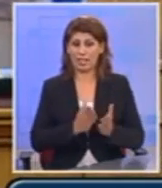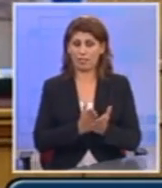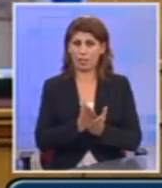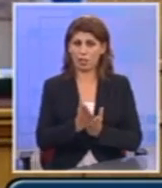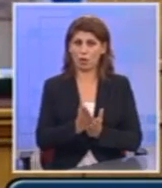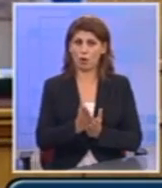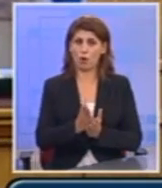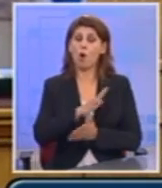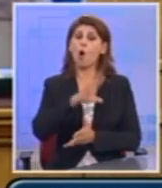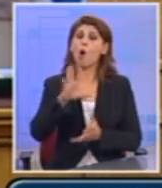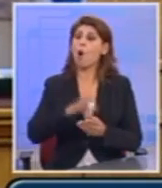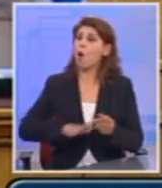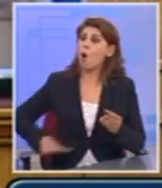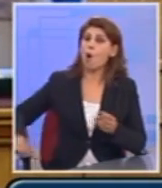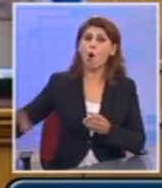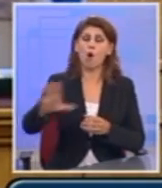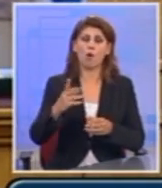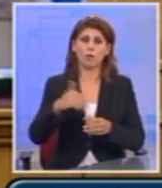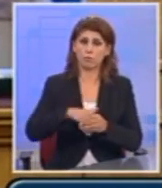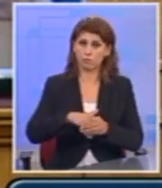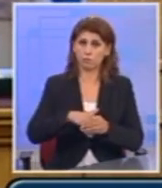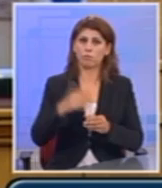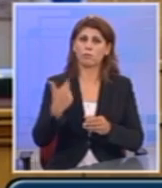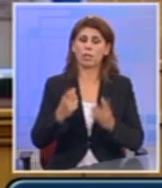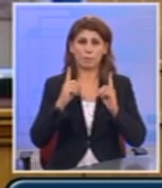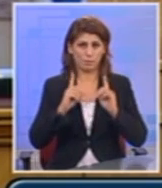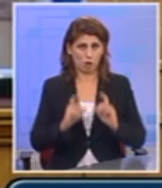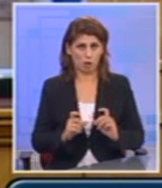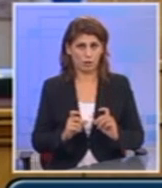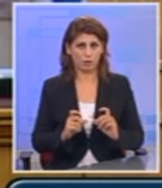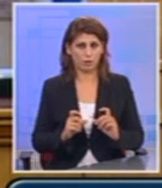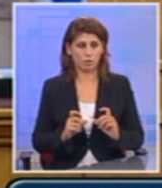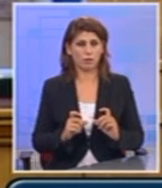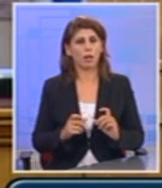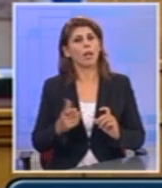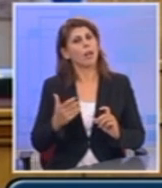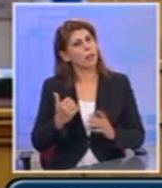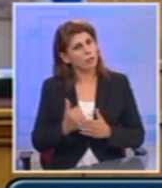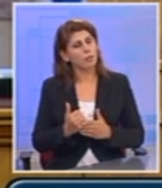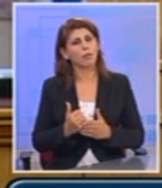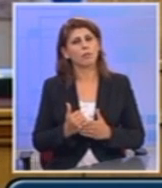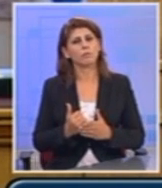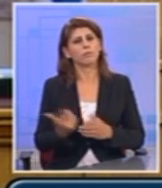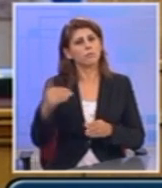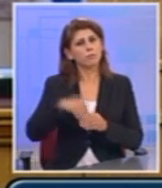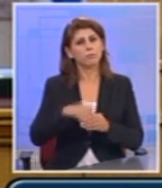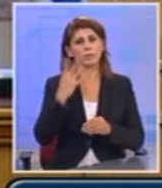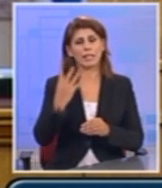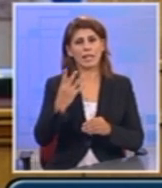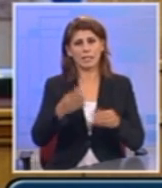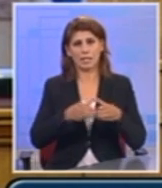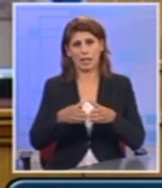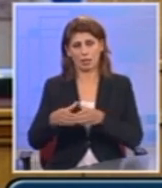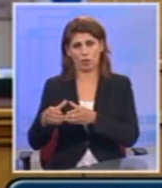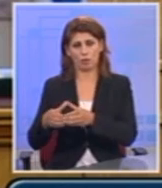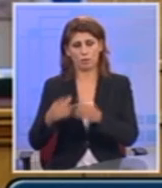όλοι οι συμβαλλόμενοι έχουν κάποιες υποχρεώσεις και εμπίπτουν σε τέσσερις κατηγορίες η πρώτη